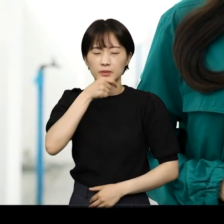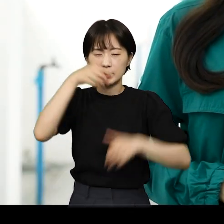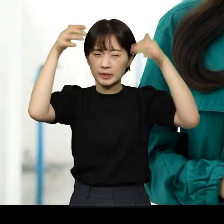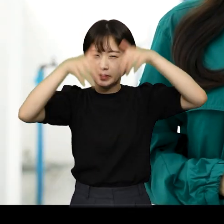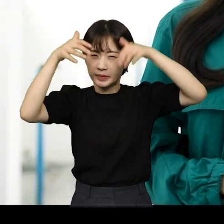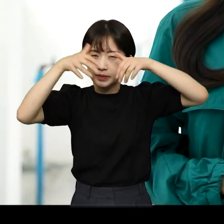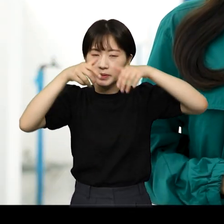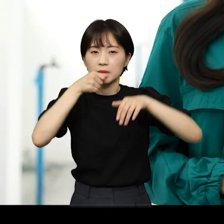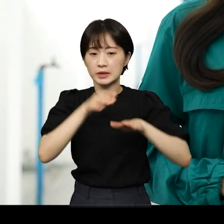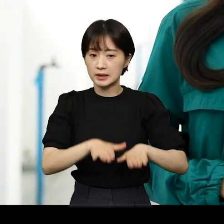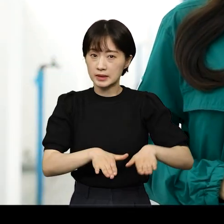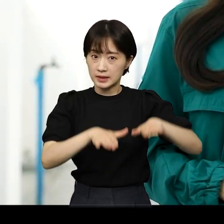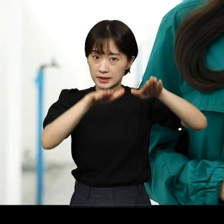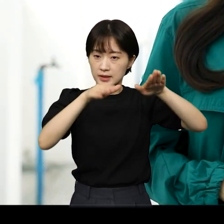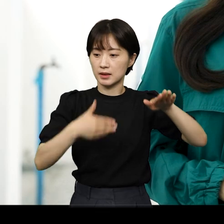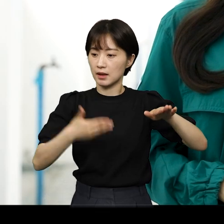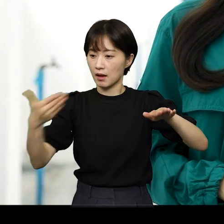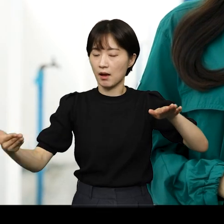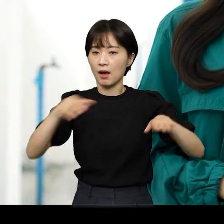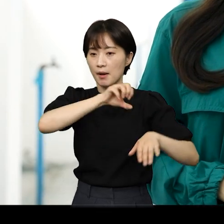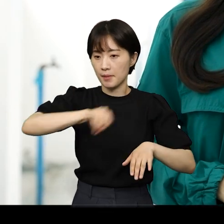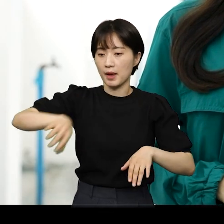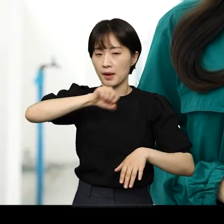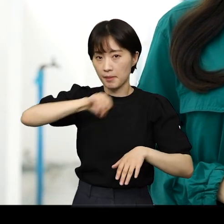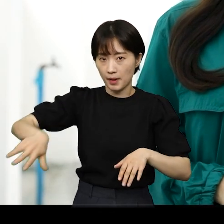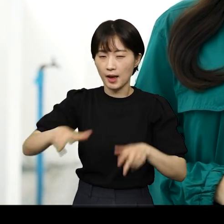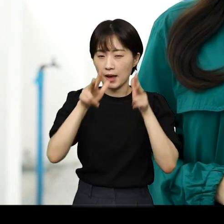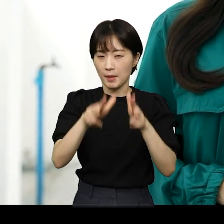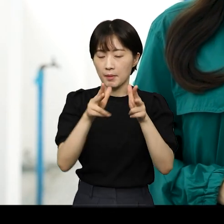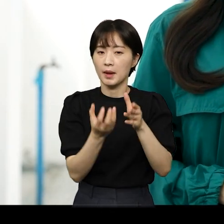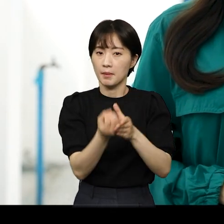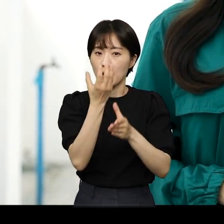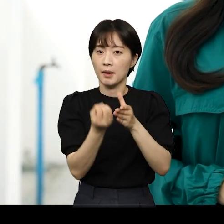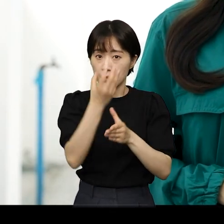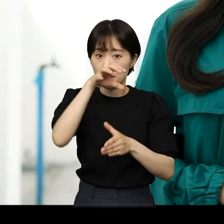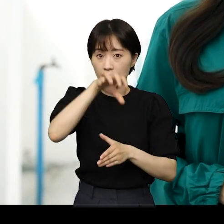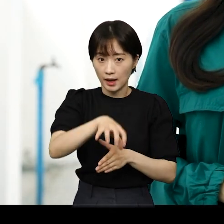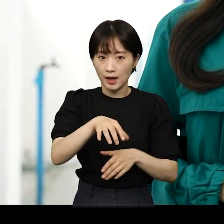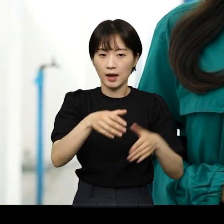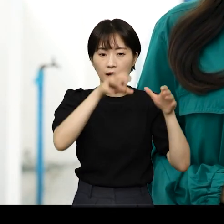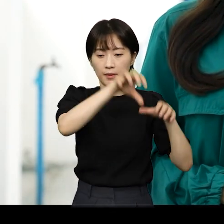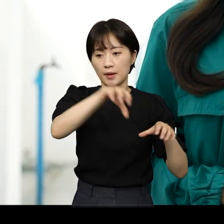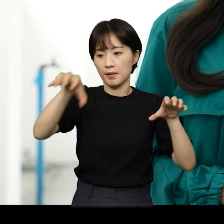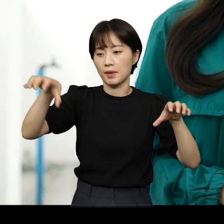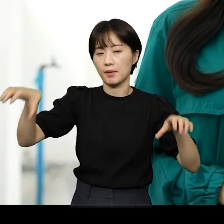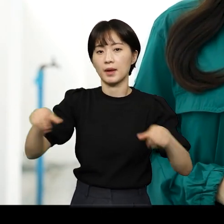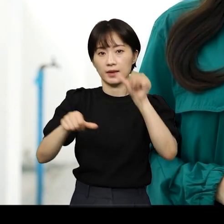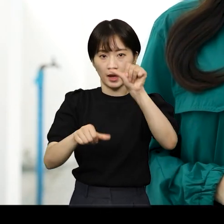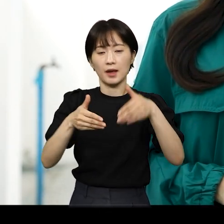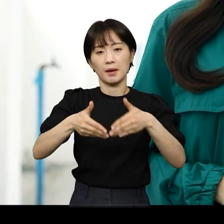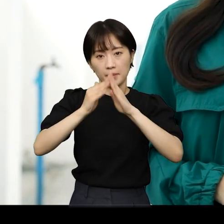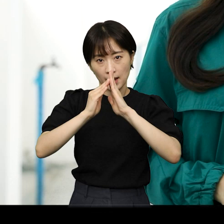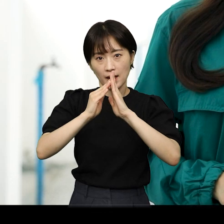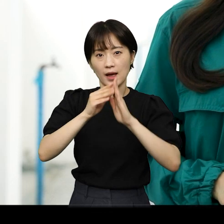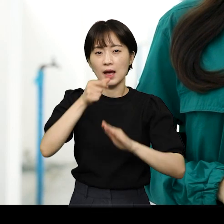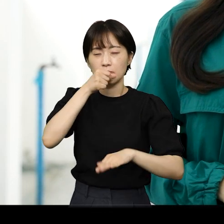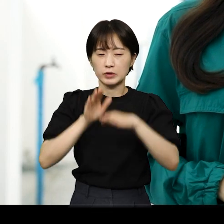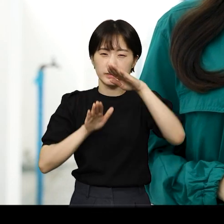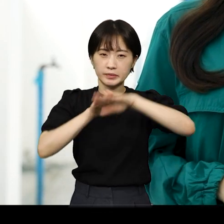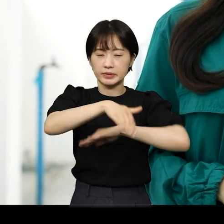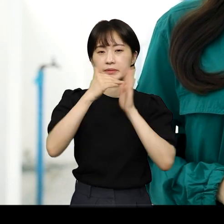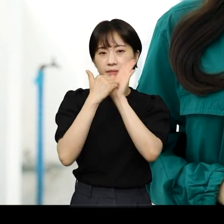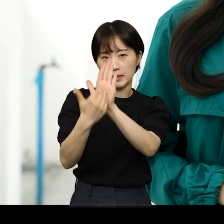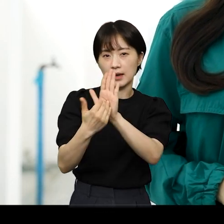또 집중호우시 유입되는 빗물을 하천으로 흘려보내는 빗물펌프장을 5개소 설치해 운영함으로써 수해